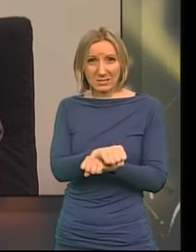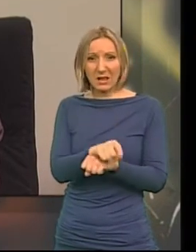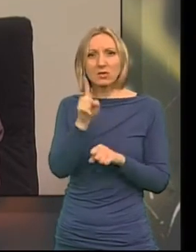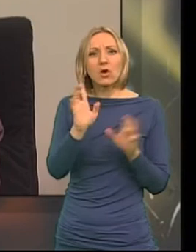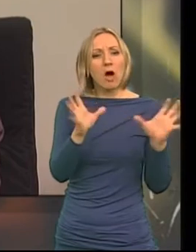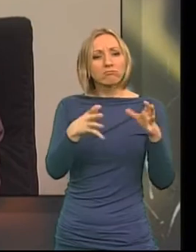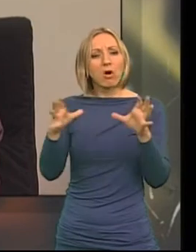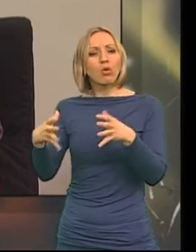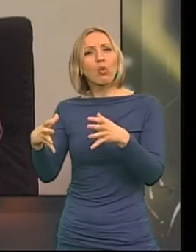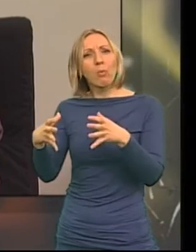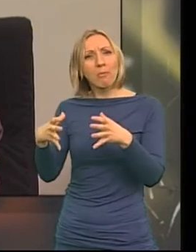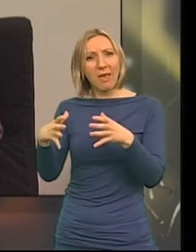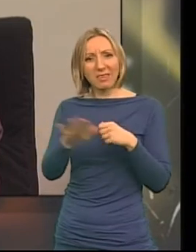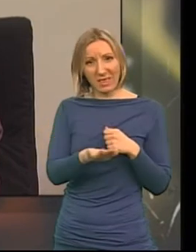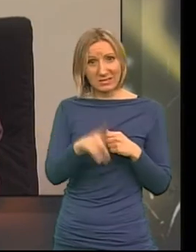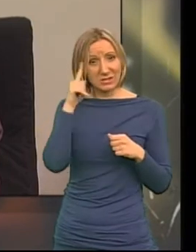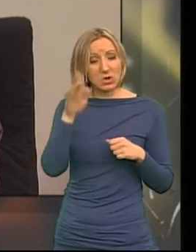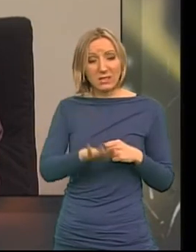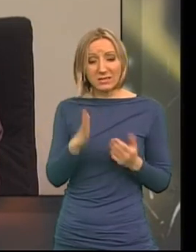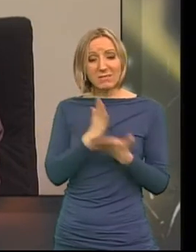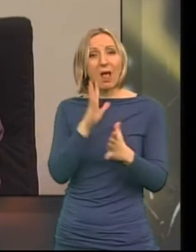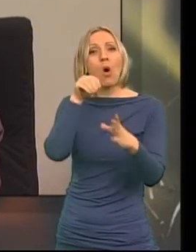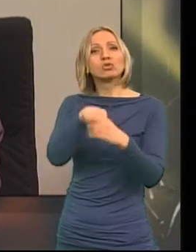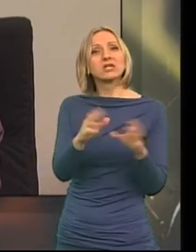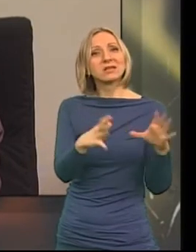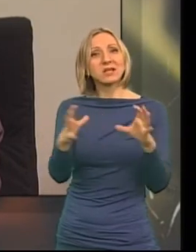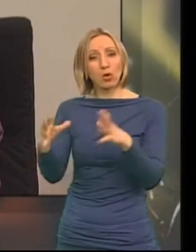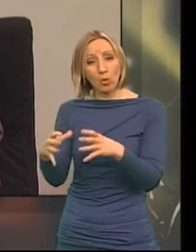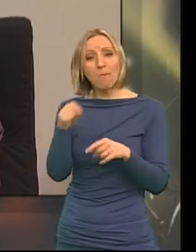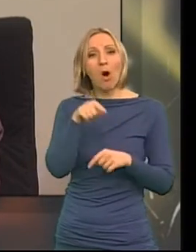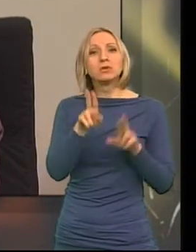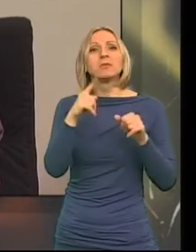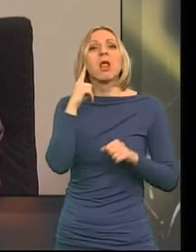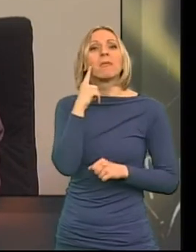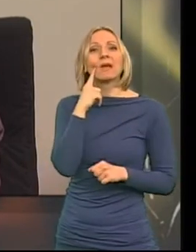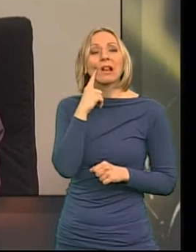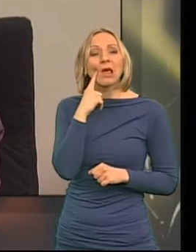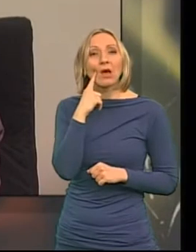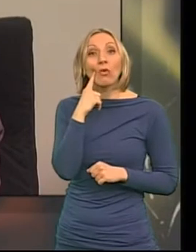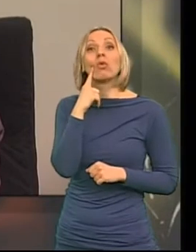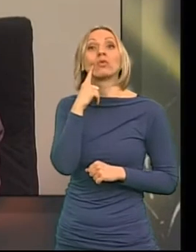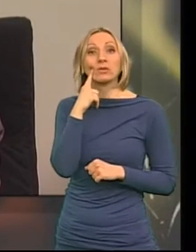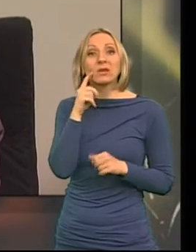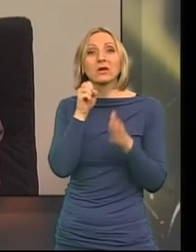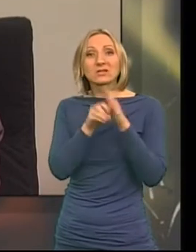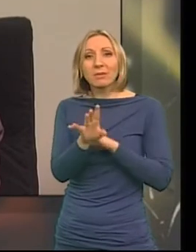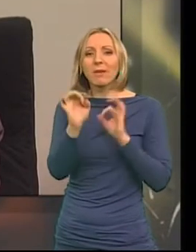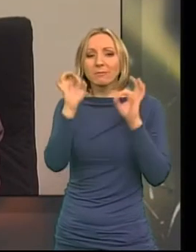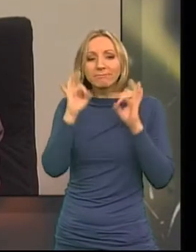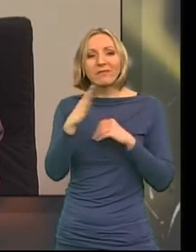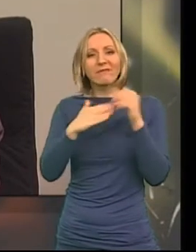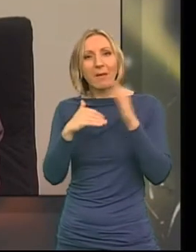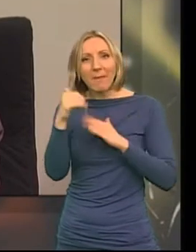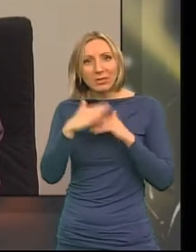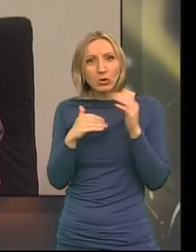grupe sa decom, odnosno sama deca su bila učesnici i oni su imali priliku da uz primjenu adekvatne metodologije